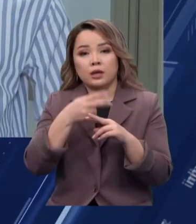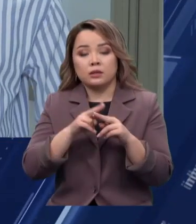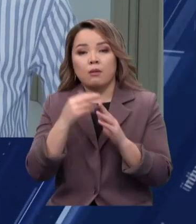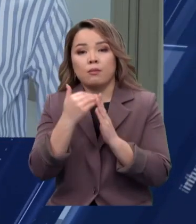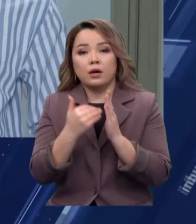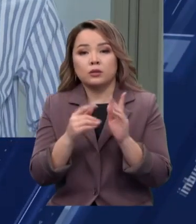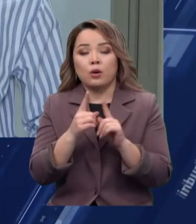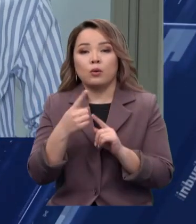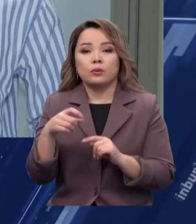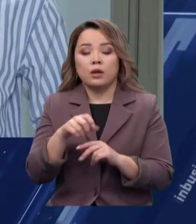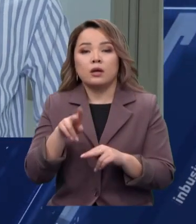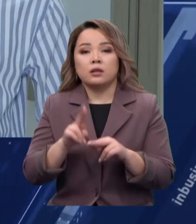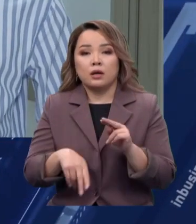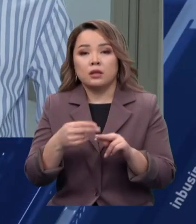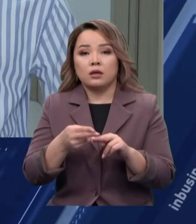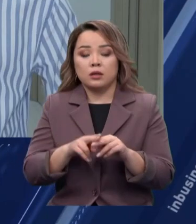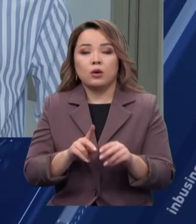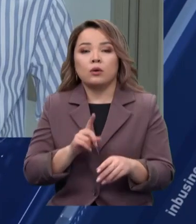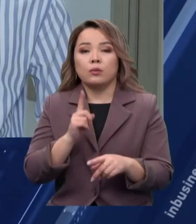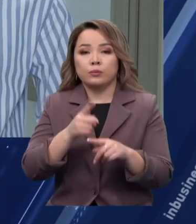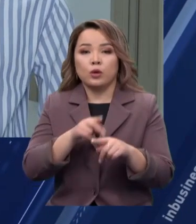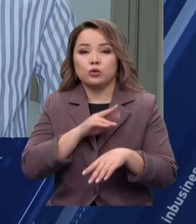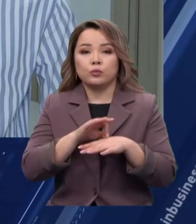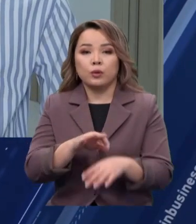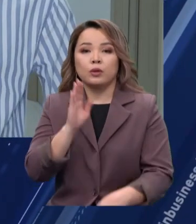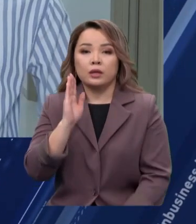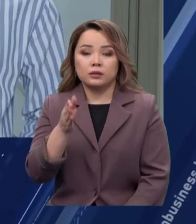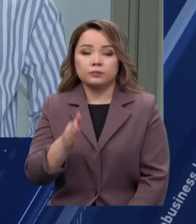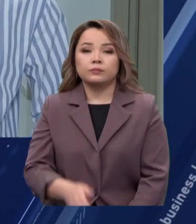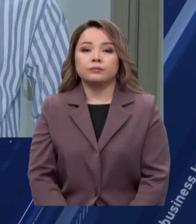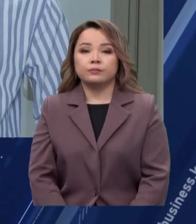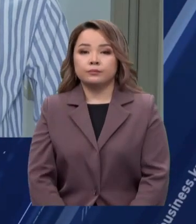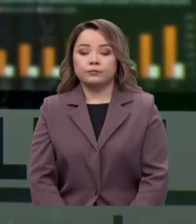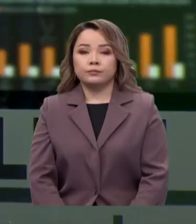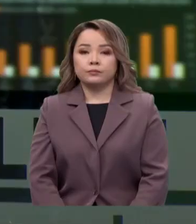бағдарлама осы аптаның соңында іске қосылмақ. Әсел? Рахмет, Саят.